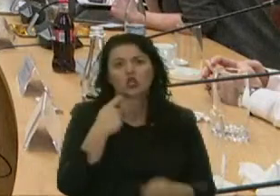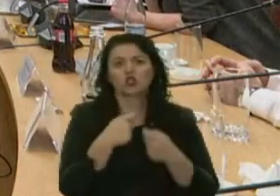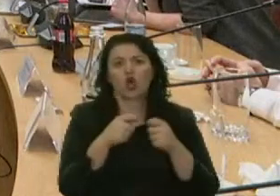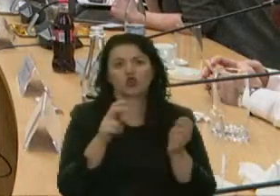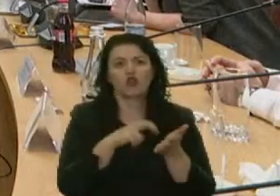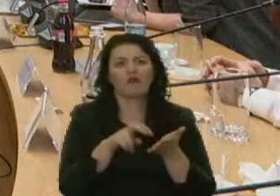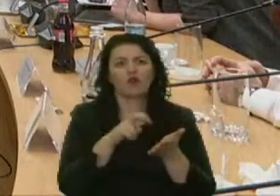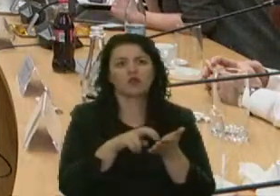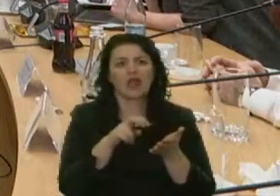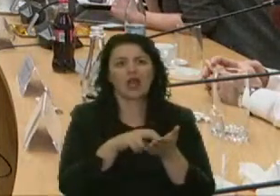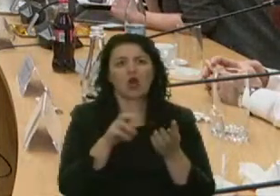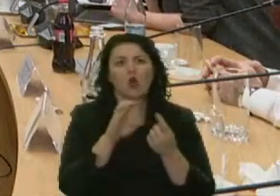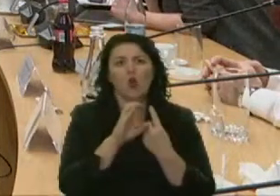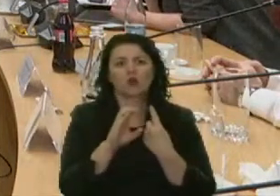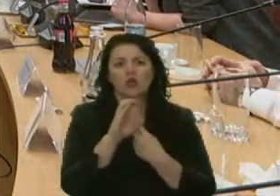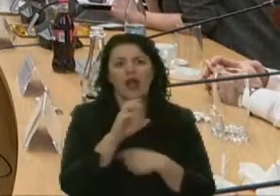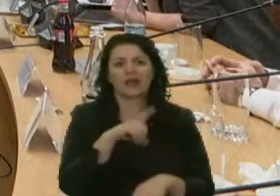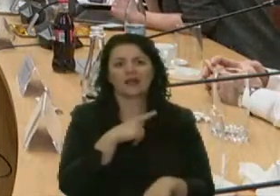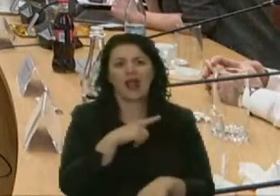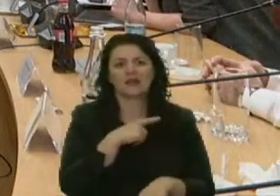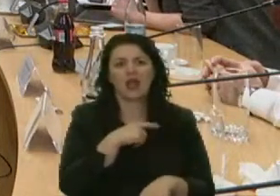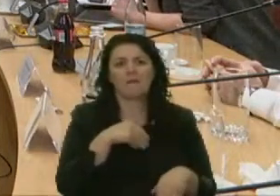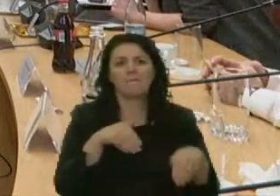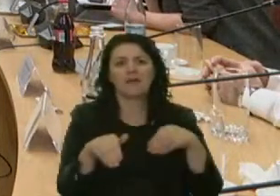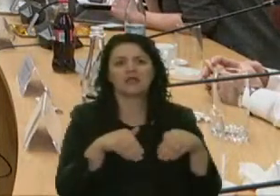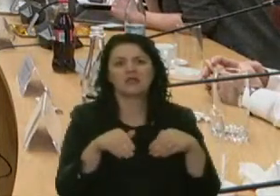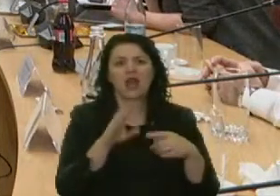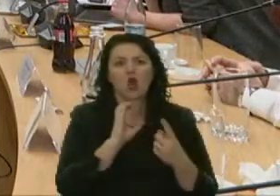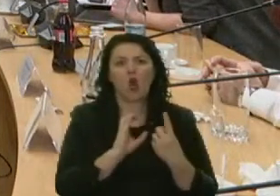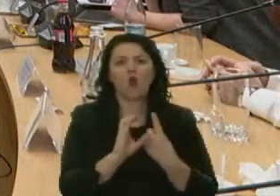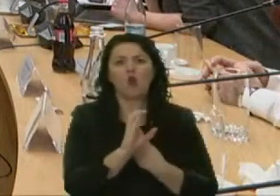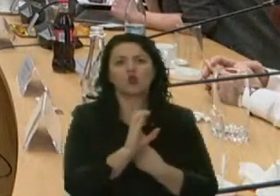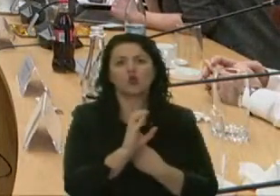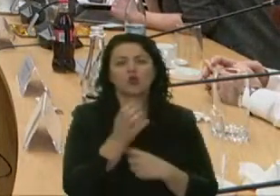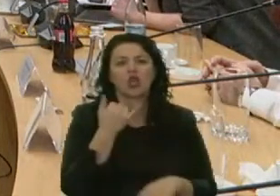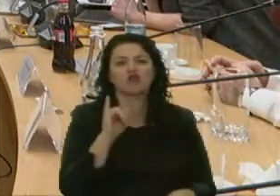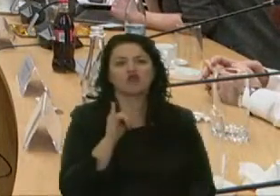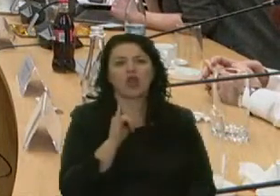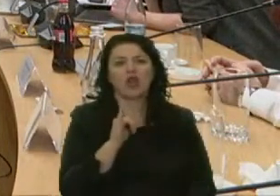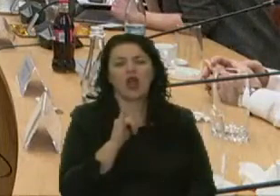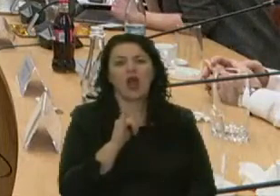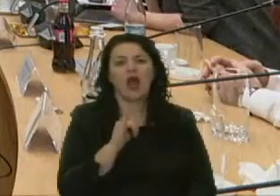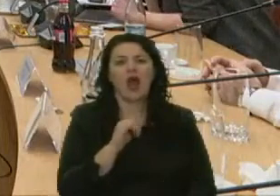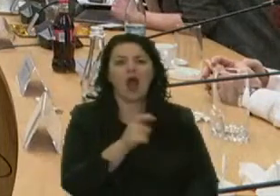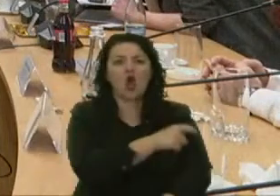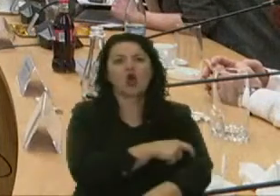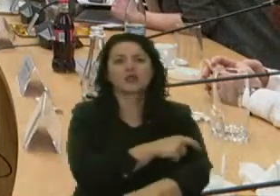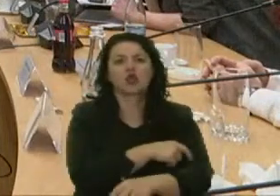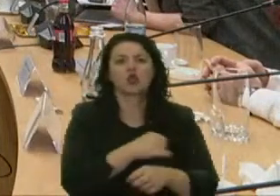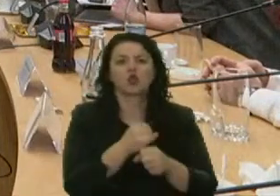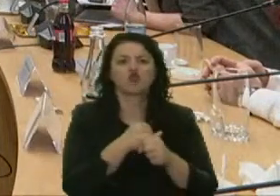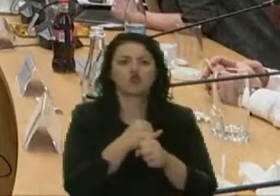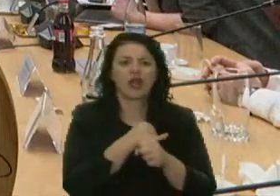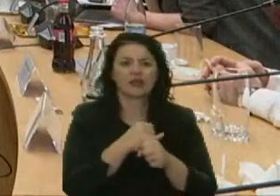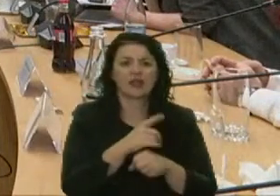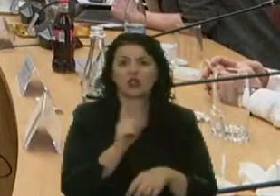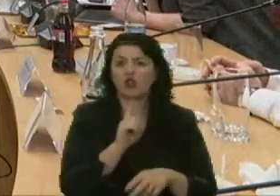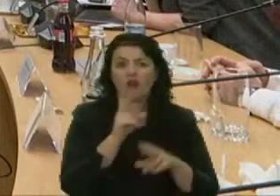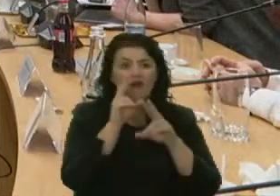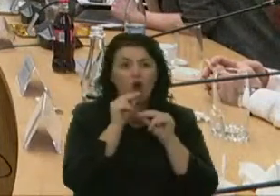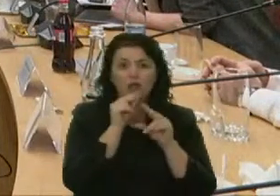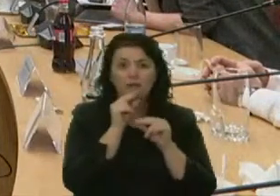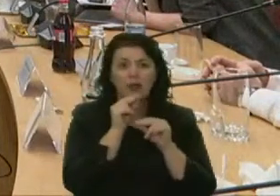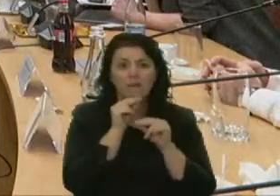ce funcționează pe cultură în Cluj este în gestiunea Ministerului culturii sau a a Consiliului Județean prin urmare nu vorbim